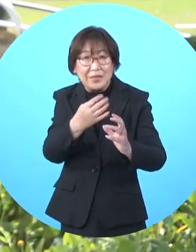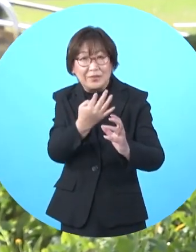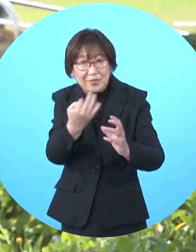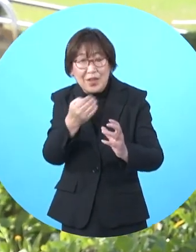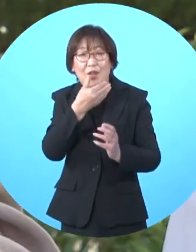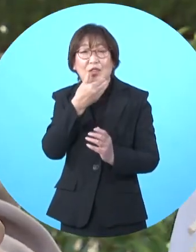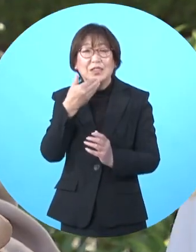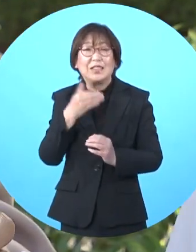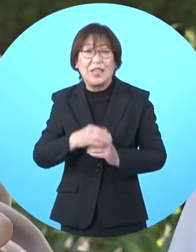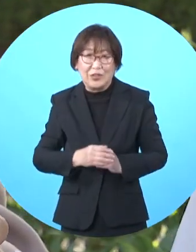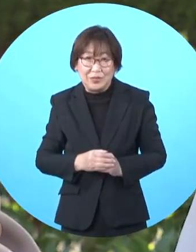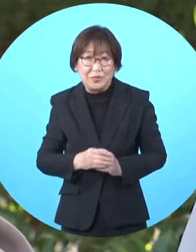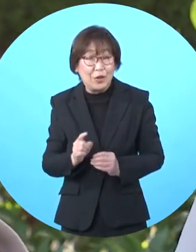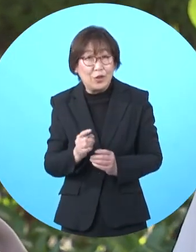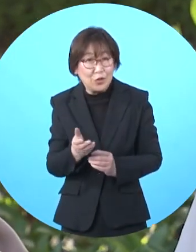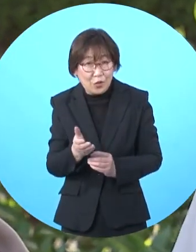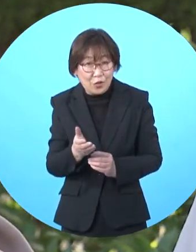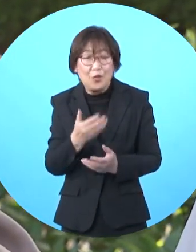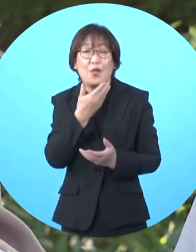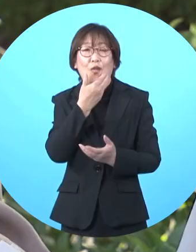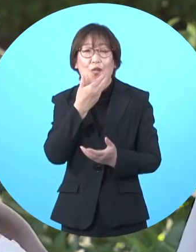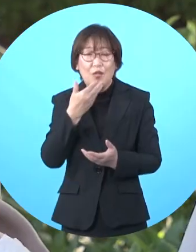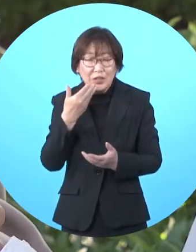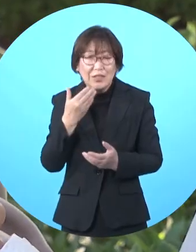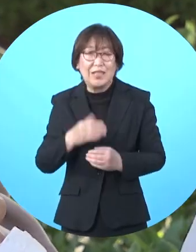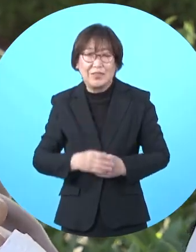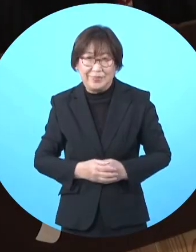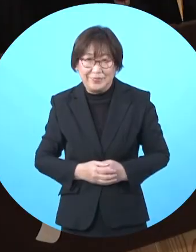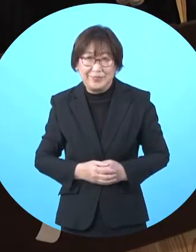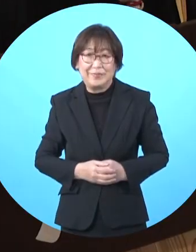味しいです。 どう、阿波踊りは 美味しい。